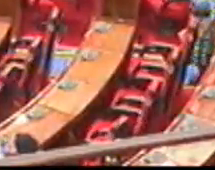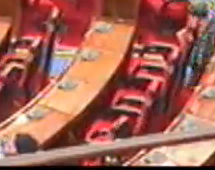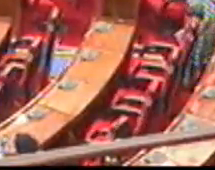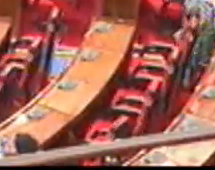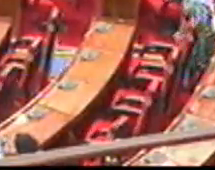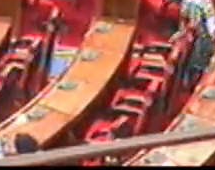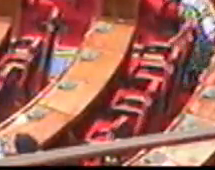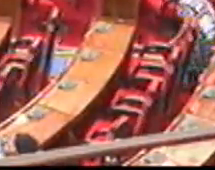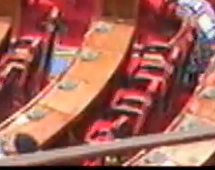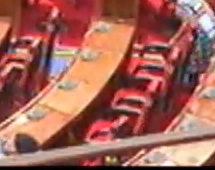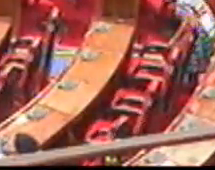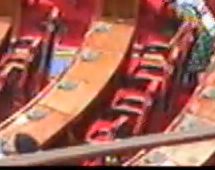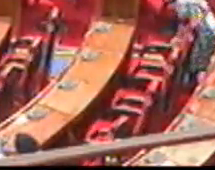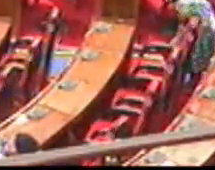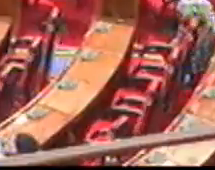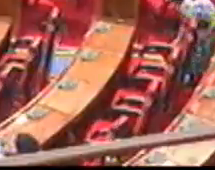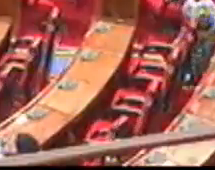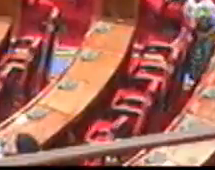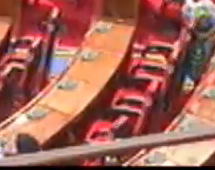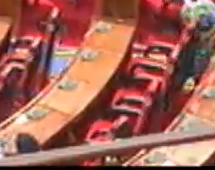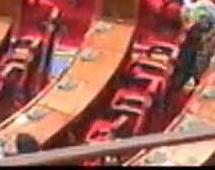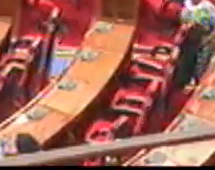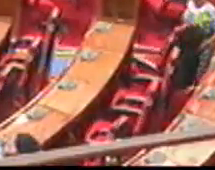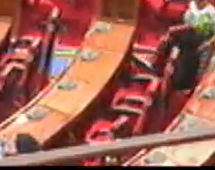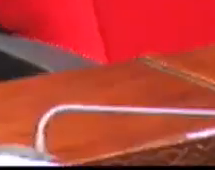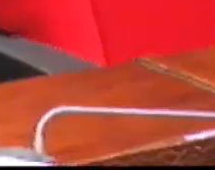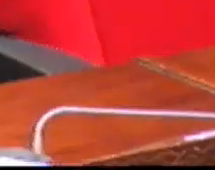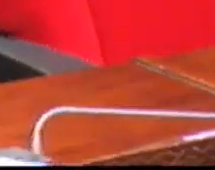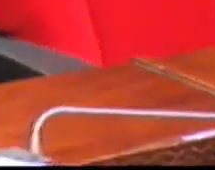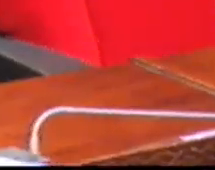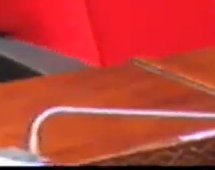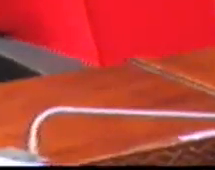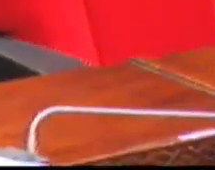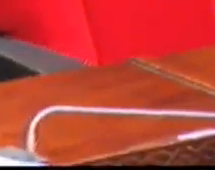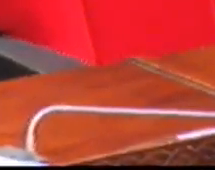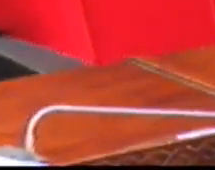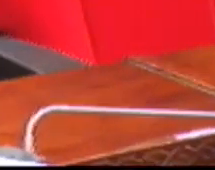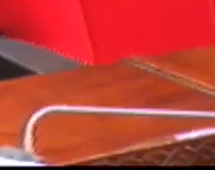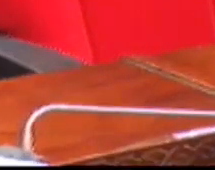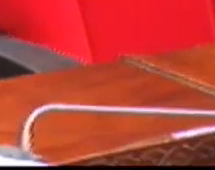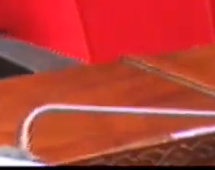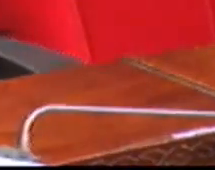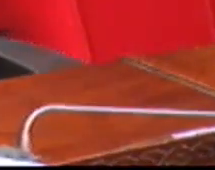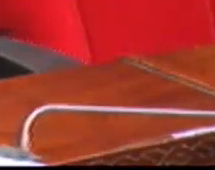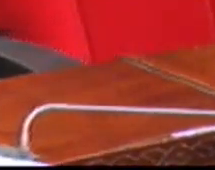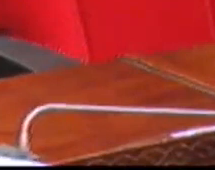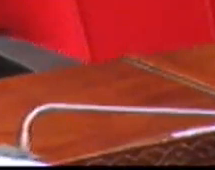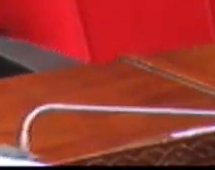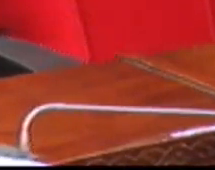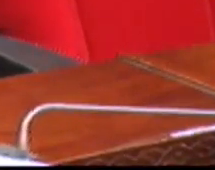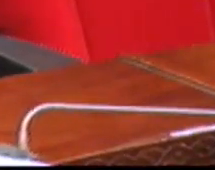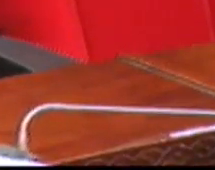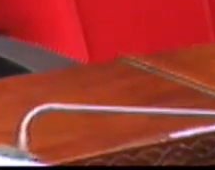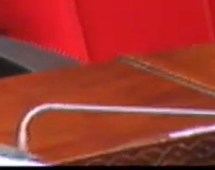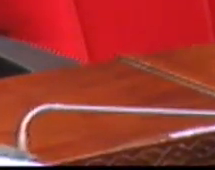utumishi wa umma na utawala bora, naomba pia kuwasilisha hotuba ya makadirio ya mapato na matumizi ya ofisi ya rais management